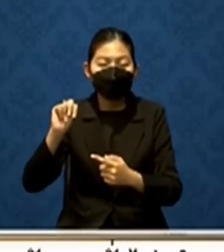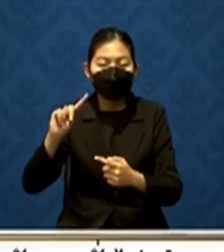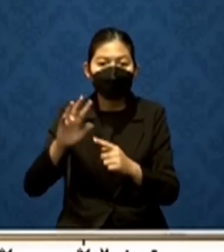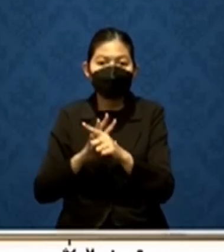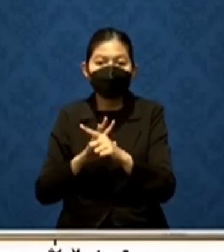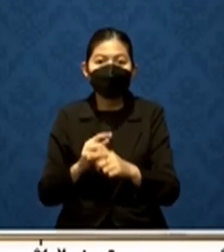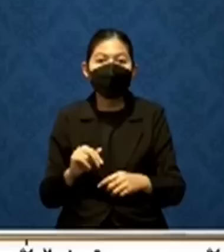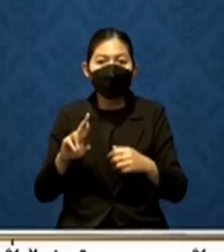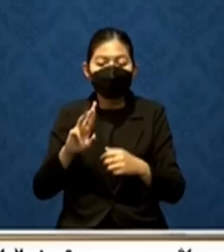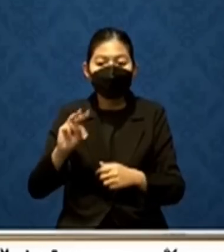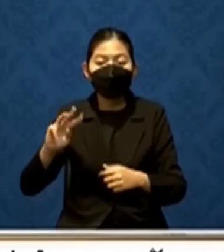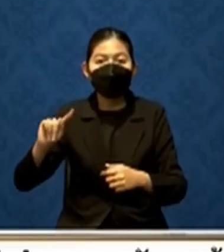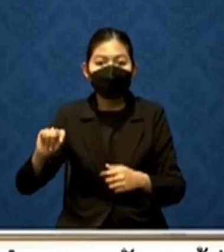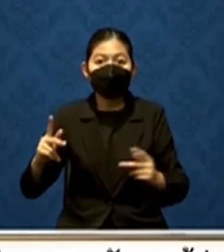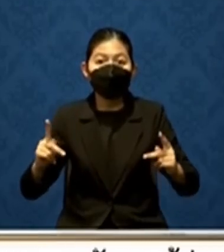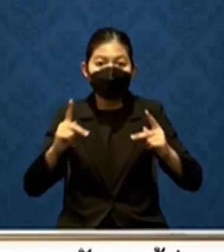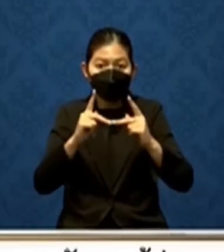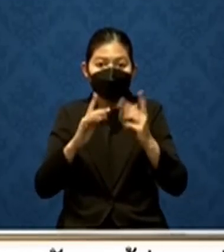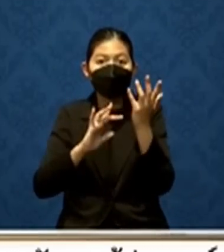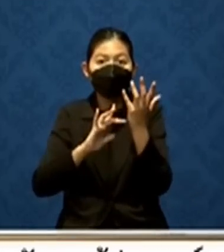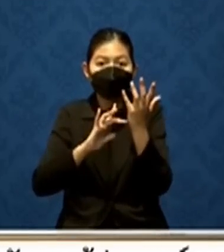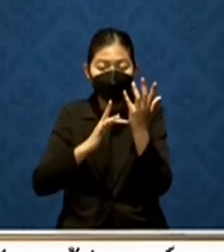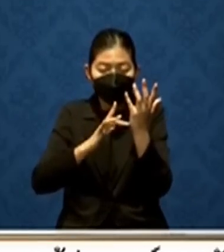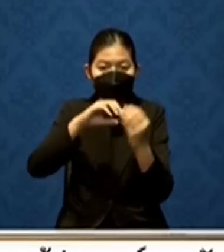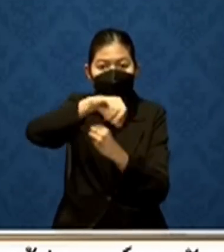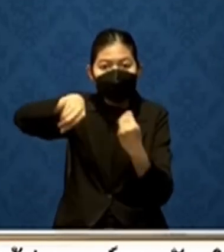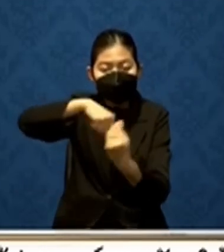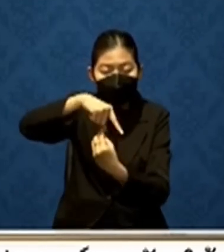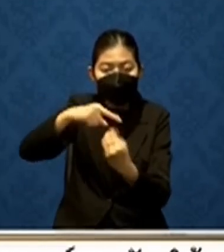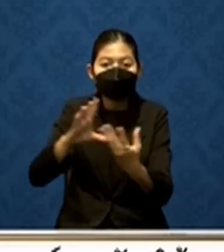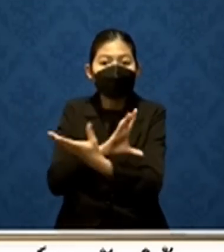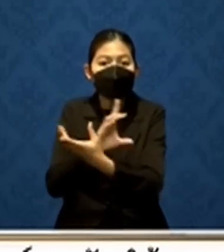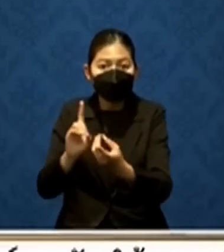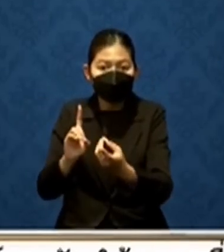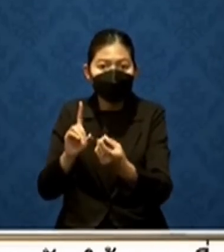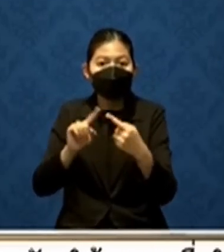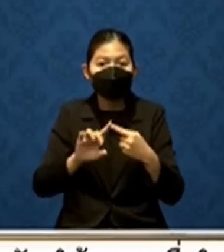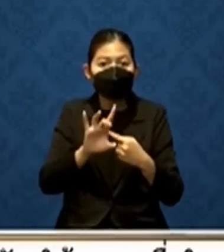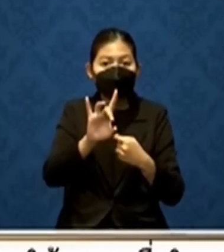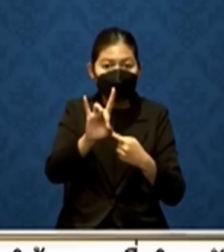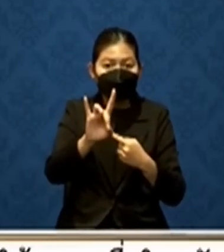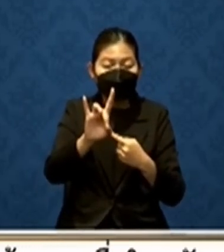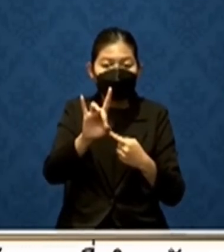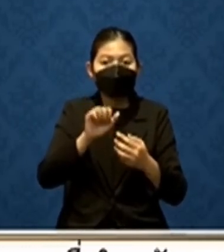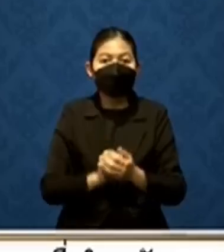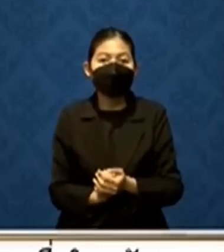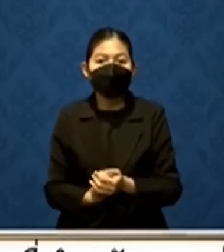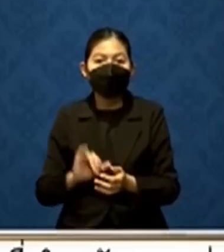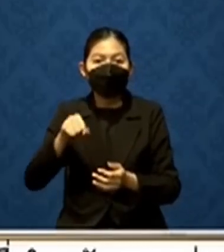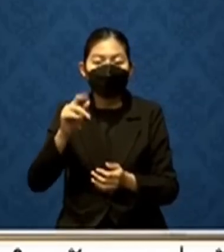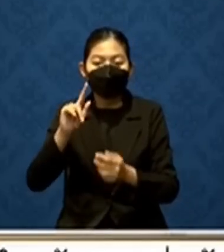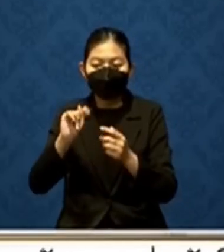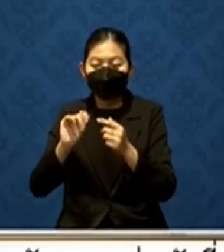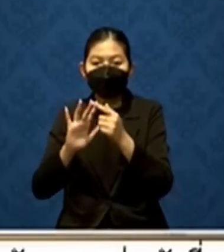รัฐมนตรีว่าการกระทรวงดิจิทัลเพื่อเศรษฐกิจและสังคม8นายจุติไกรฤกษ์